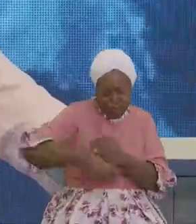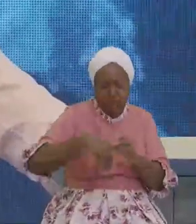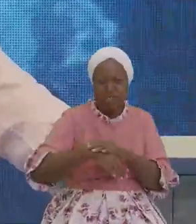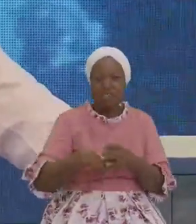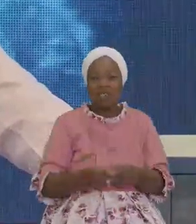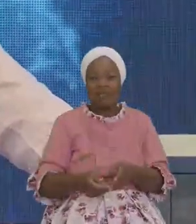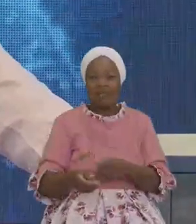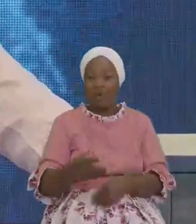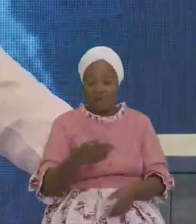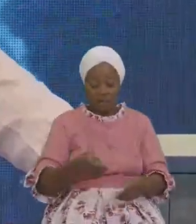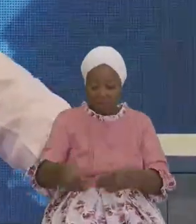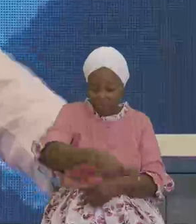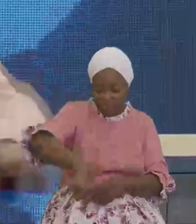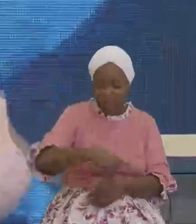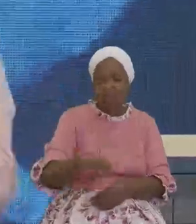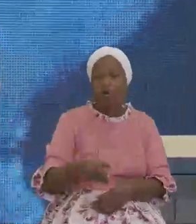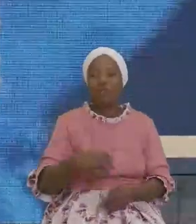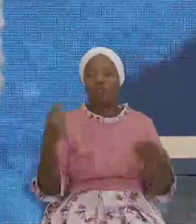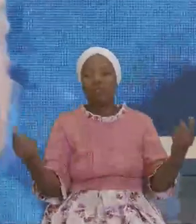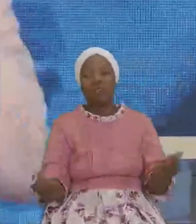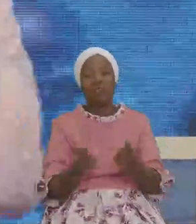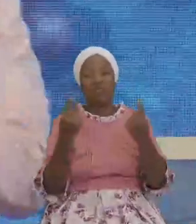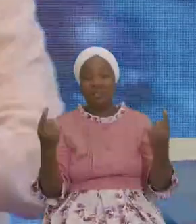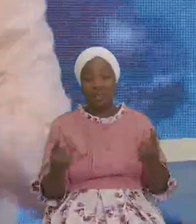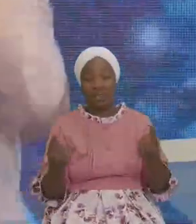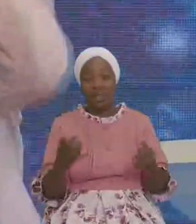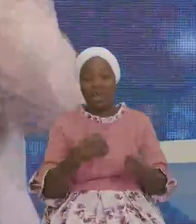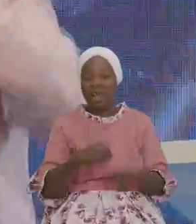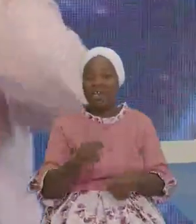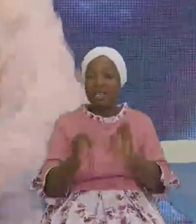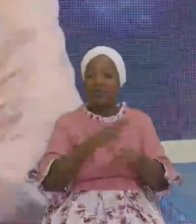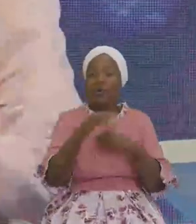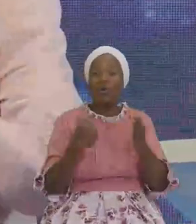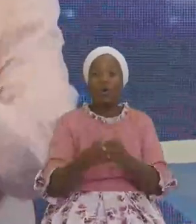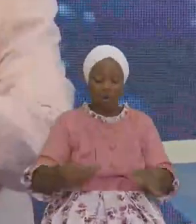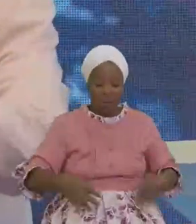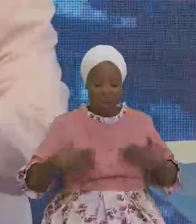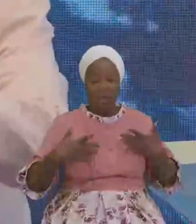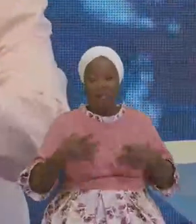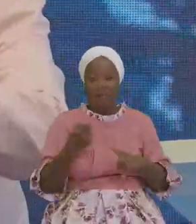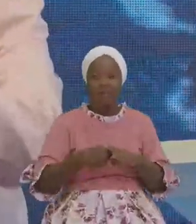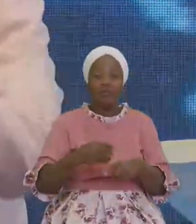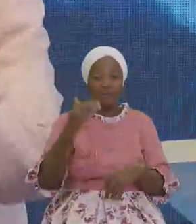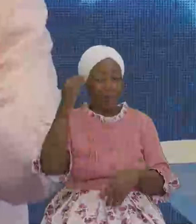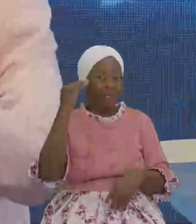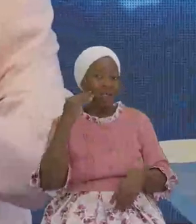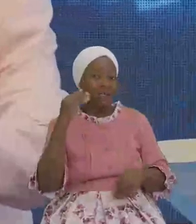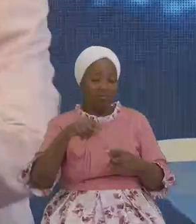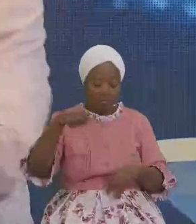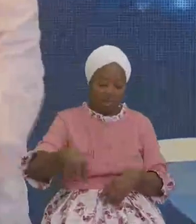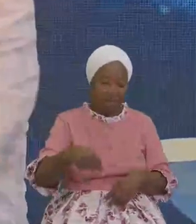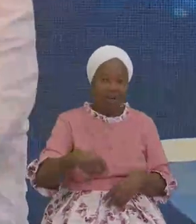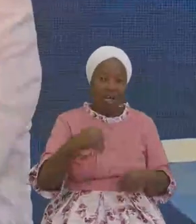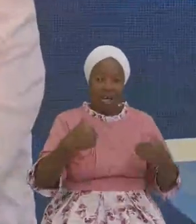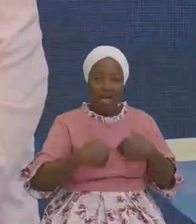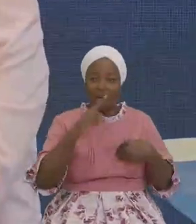Tu es même dans le trou du puits du péché. Si toute ta vie, de la